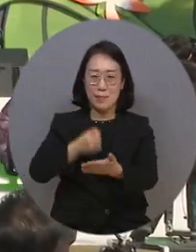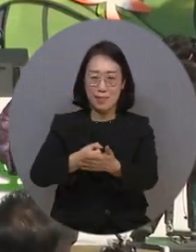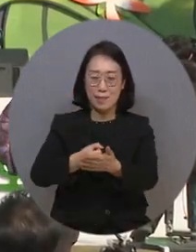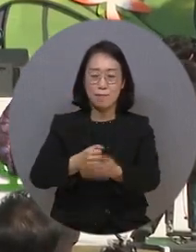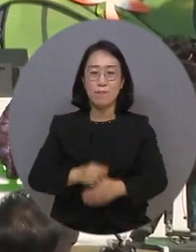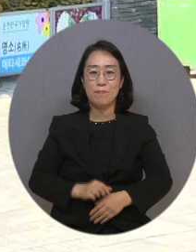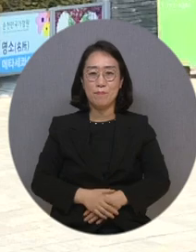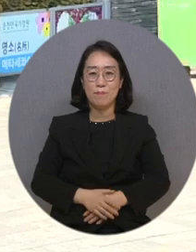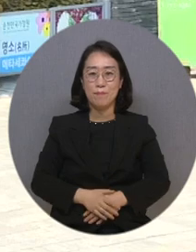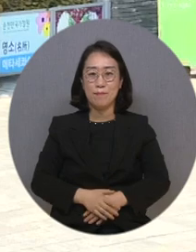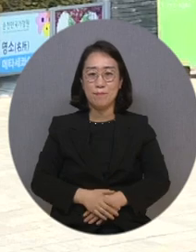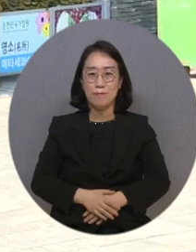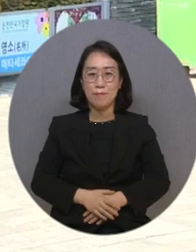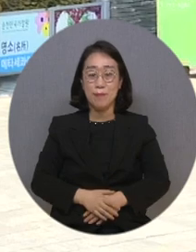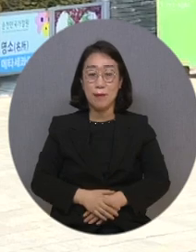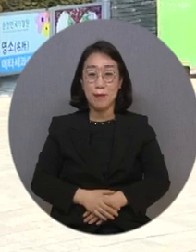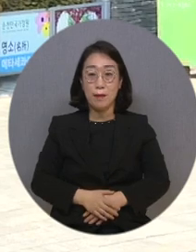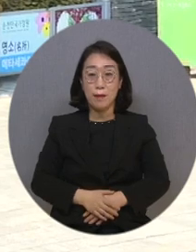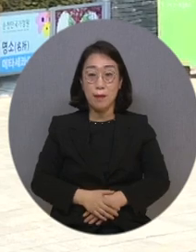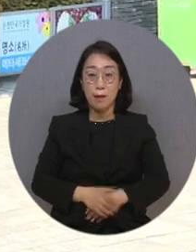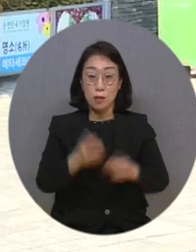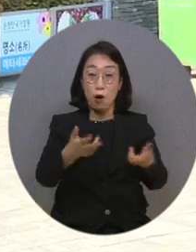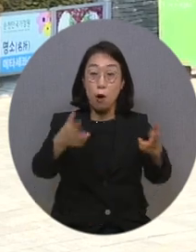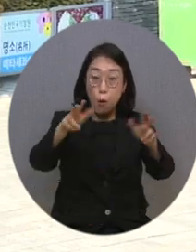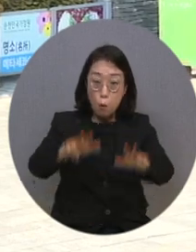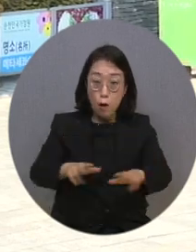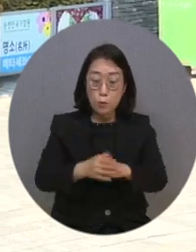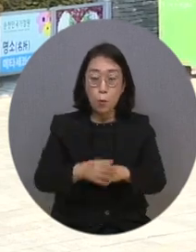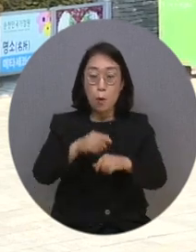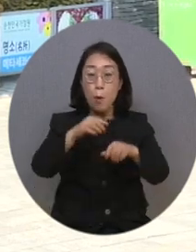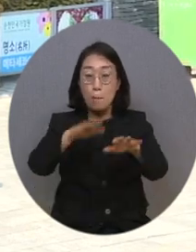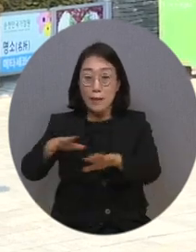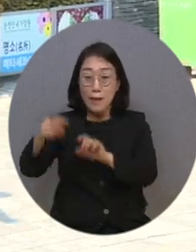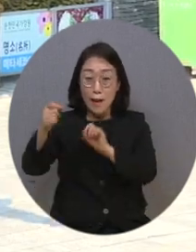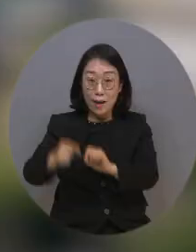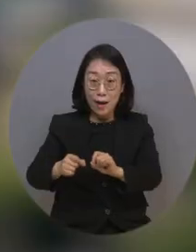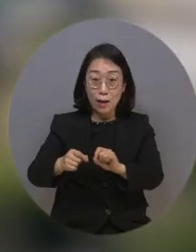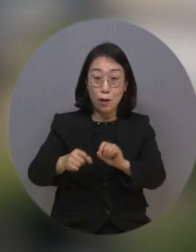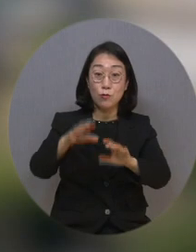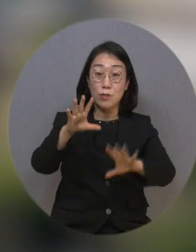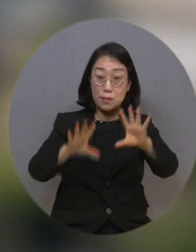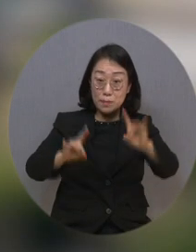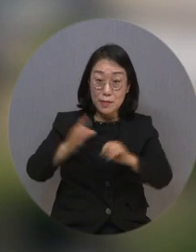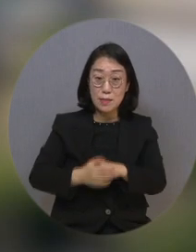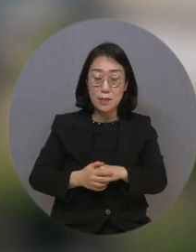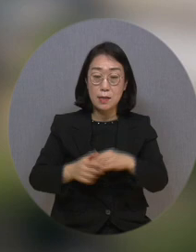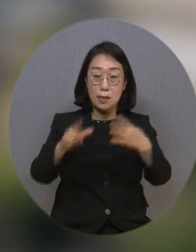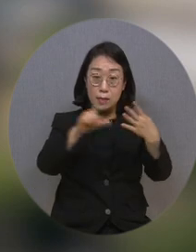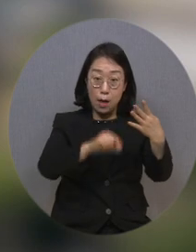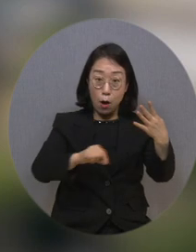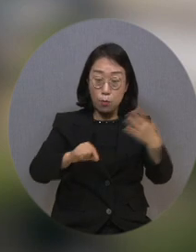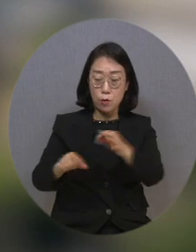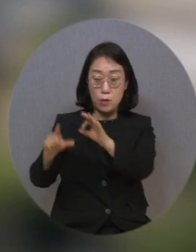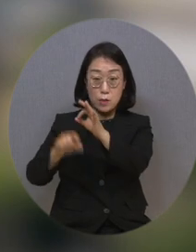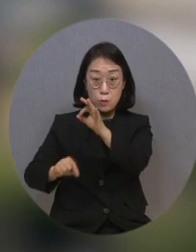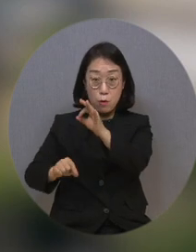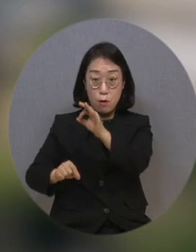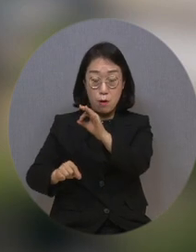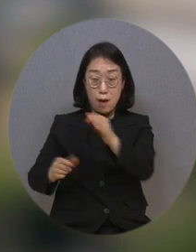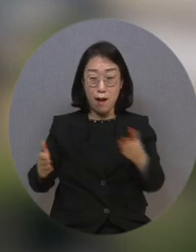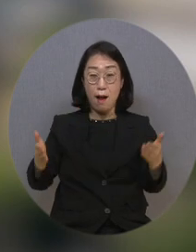밝혔습니다 순천만 국가정원과 순천만 습지 도심 일원에서 오는 4월 1일부터 10월